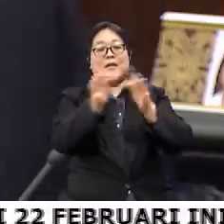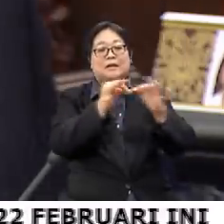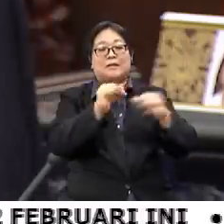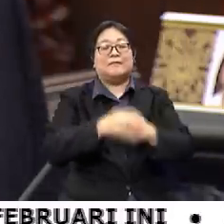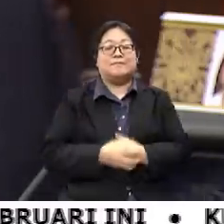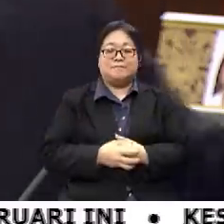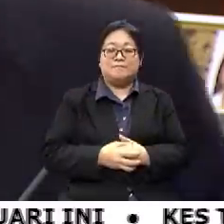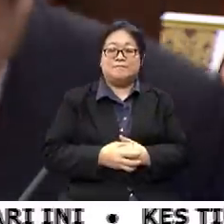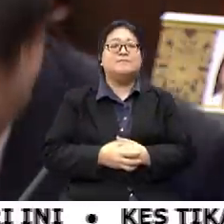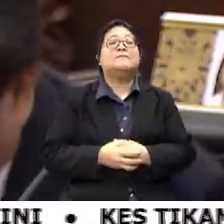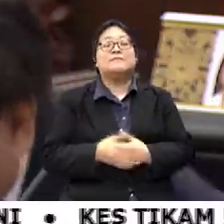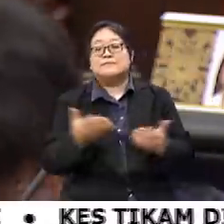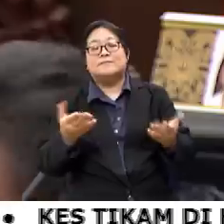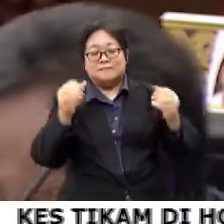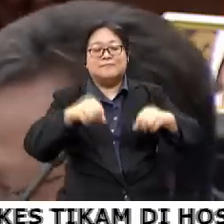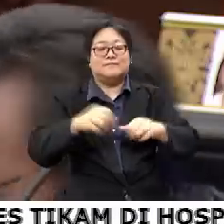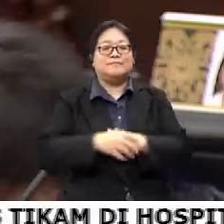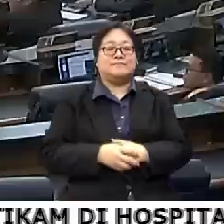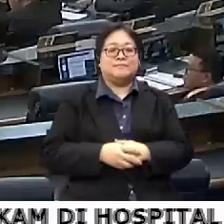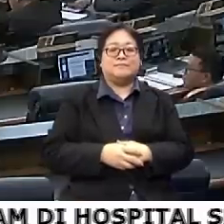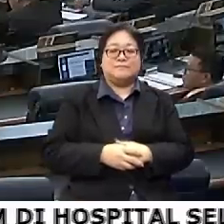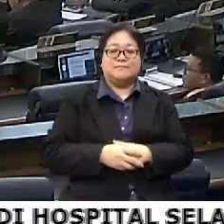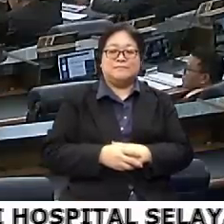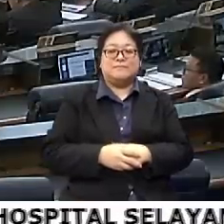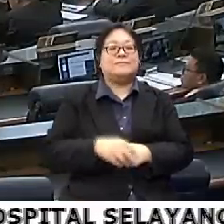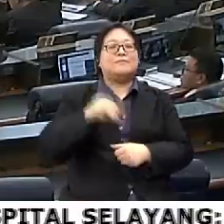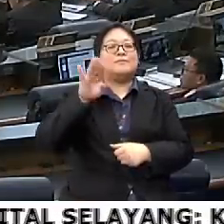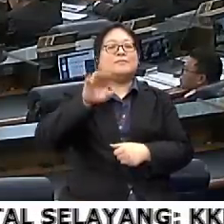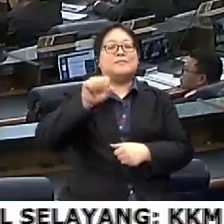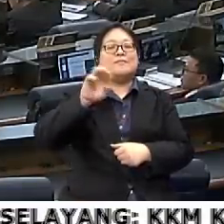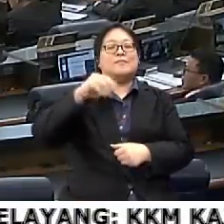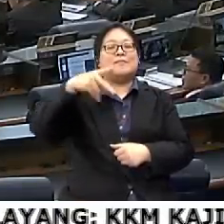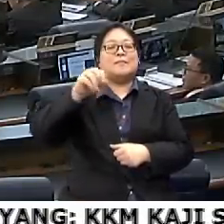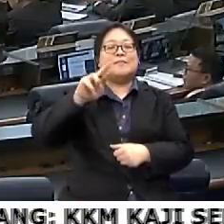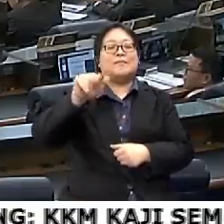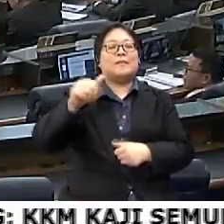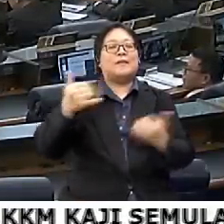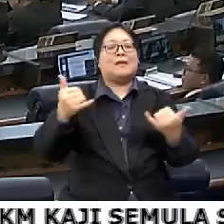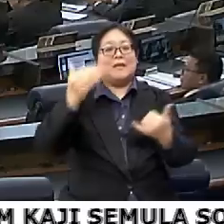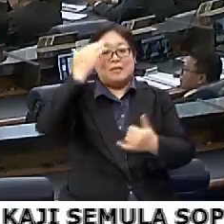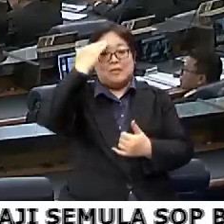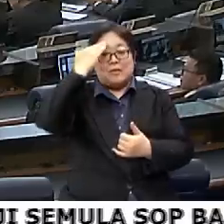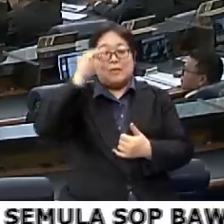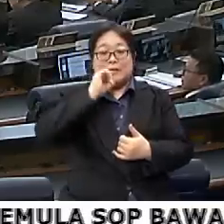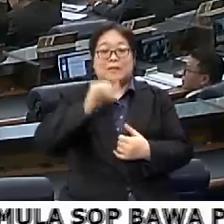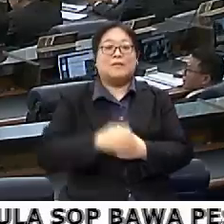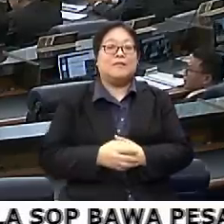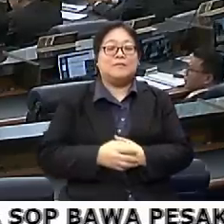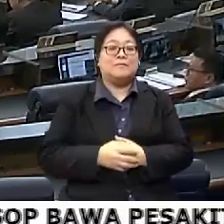daripada. Boleh. Yang Berhormat sempurna. Sedarkah